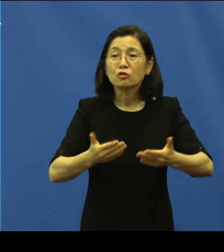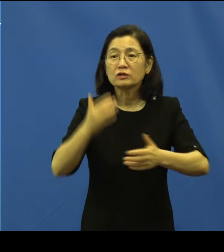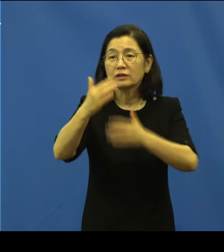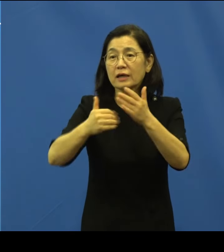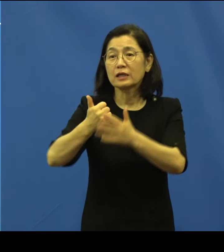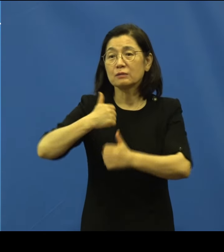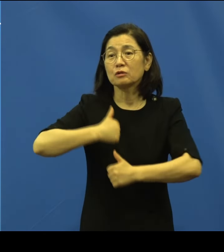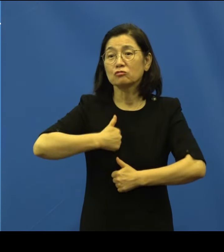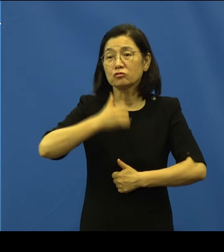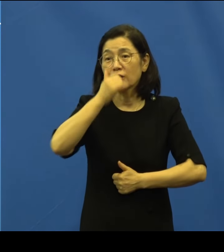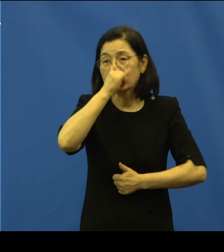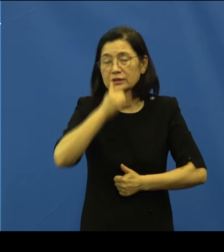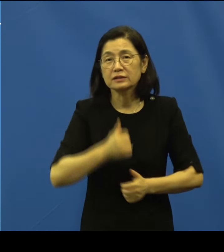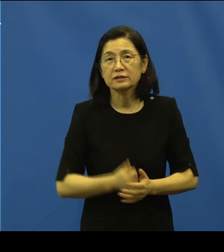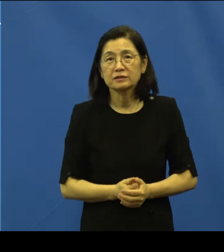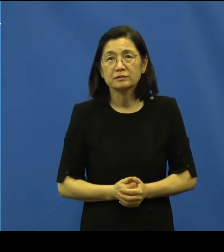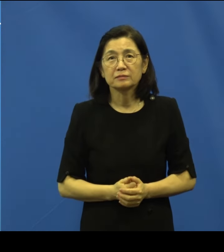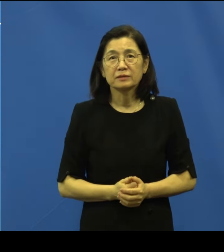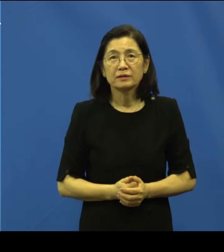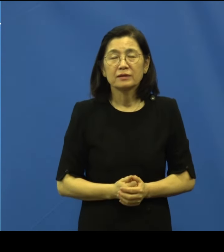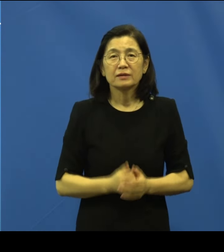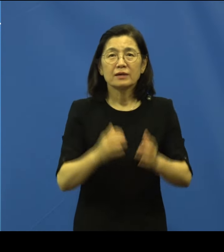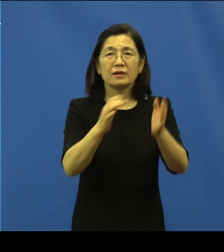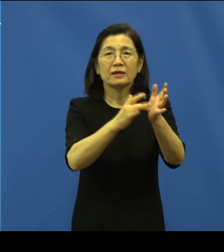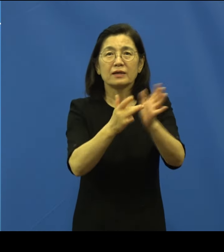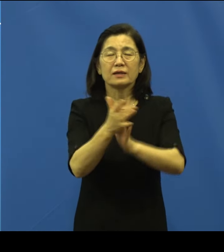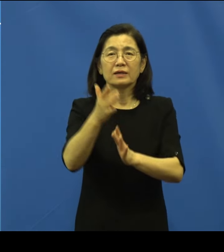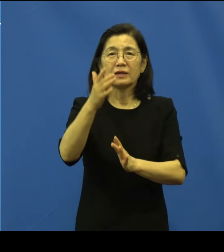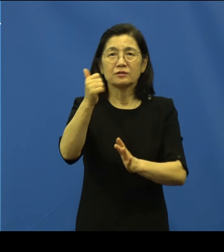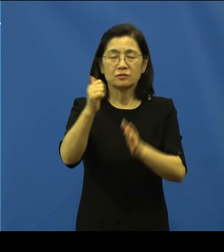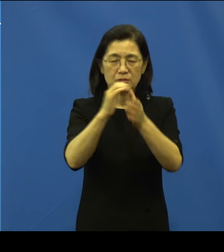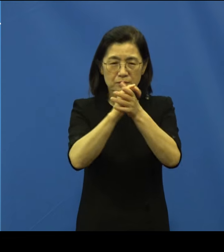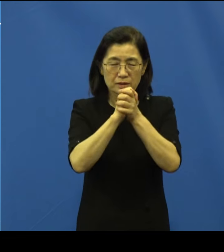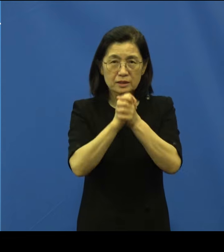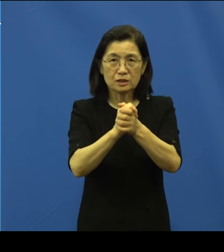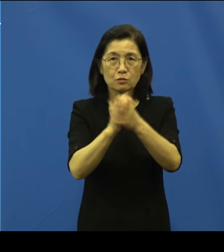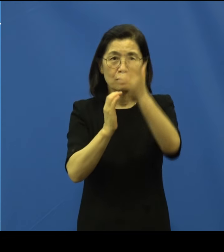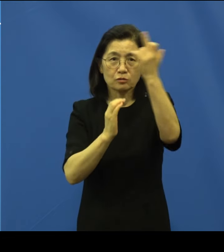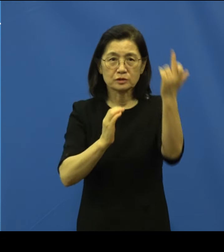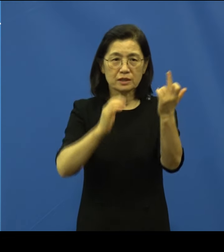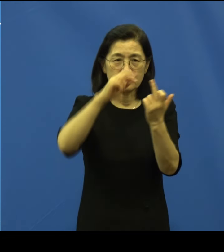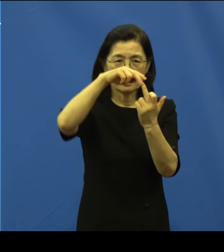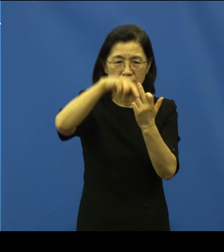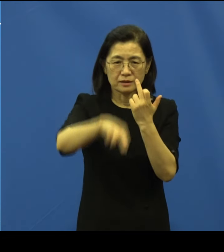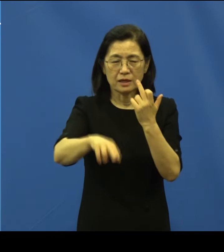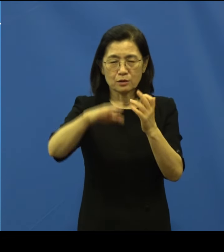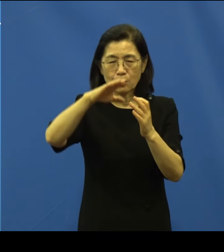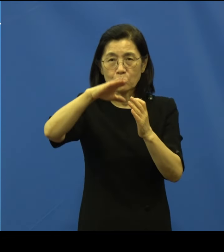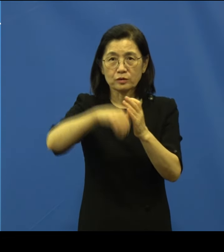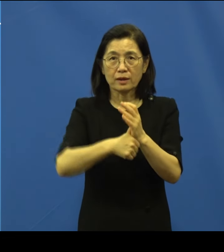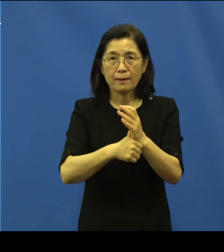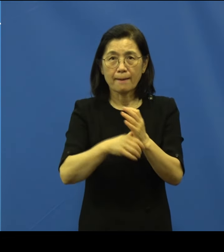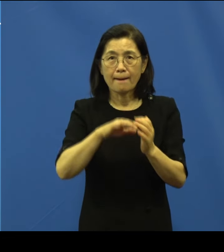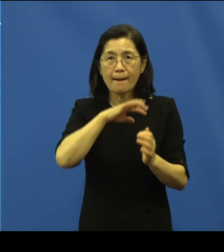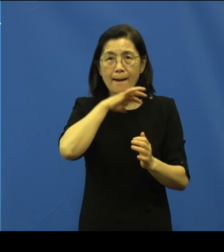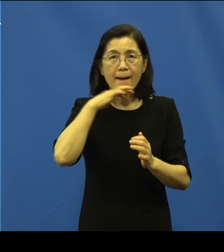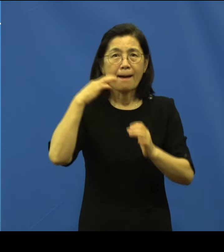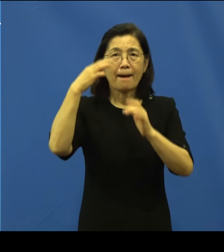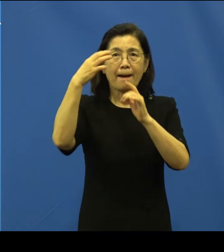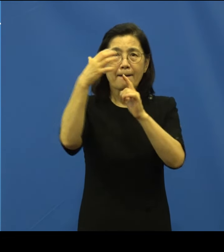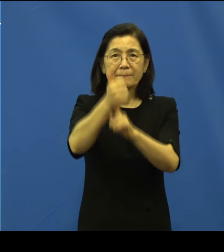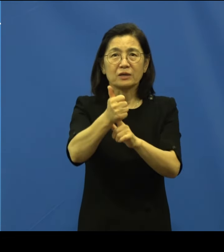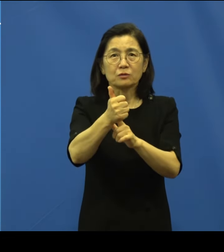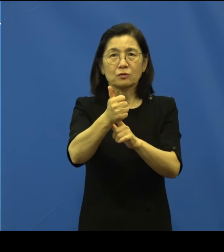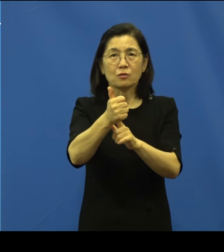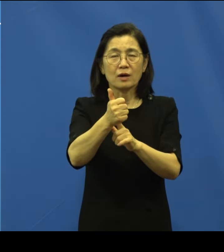여러분, 예수님이 겟세마네 동산에서 기도하고 내려오실 때 베드로가 쓸데없이 힘을 써줘. 어줍지 않게 치면 목을 쳐야